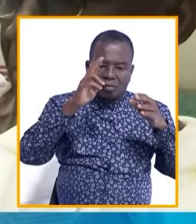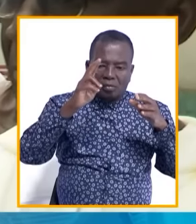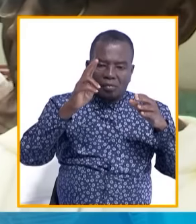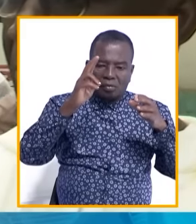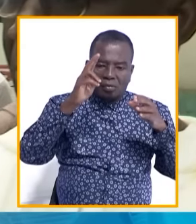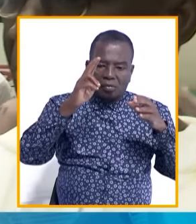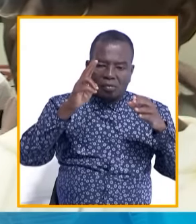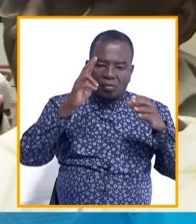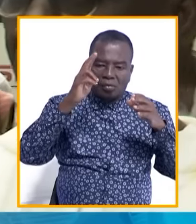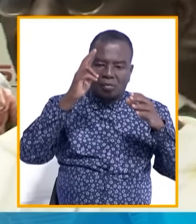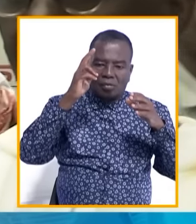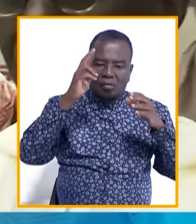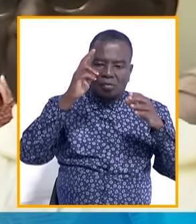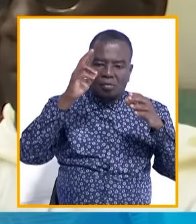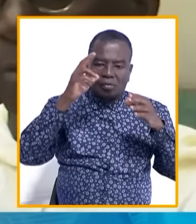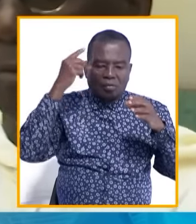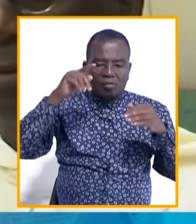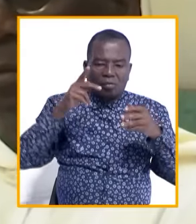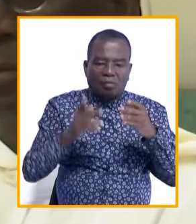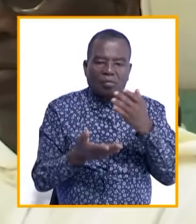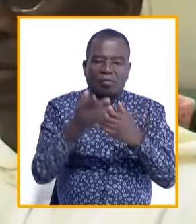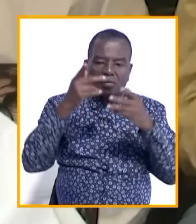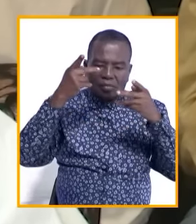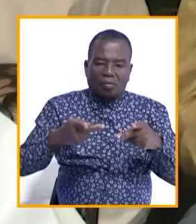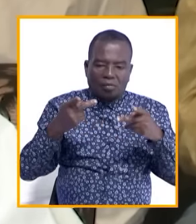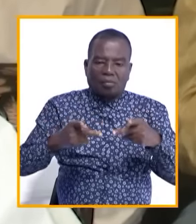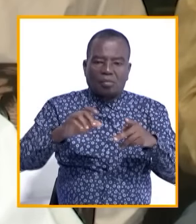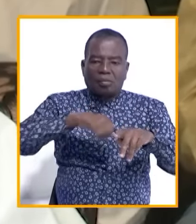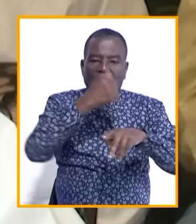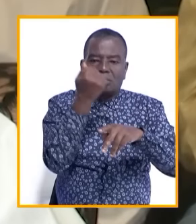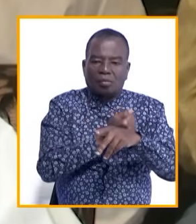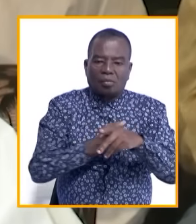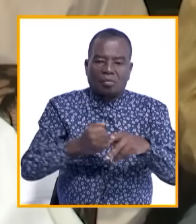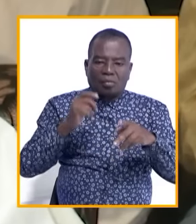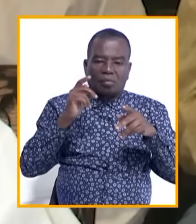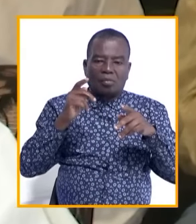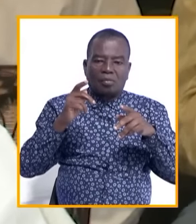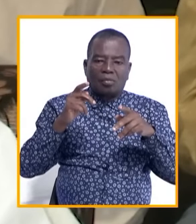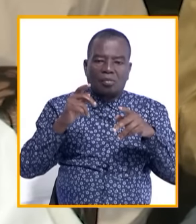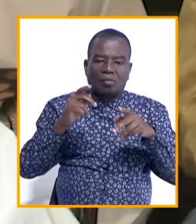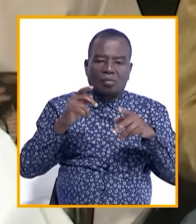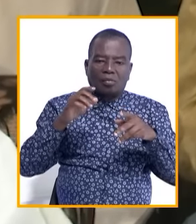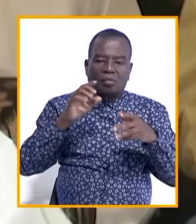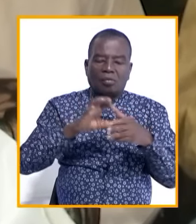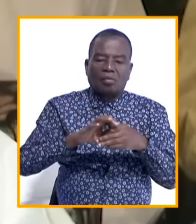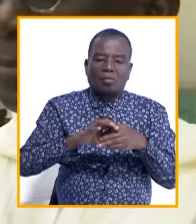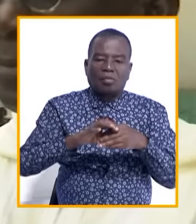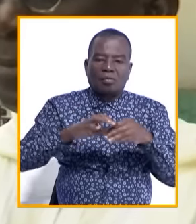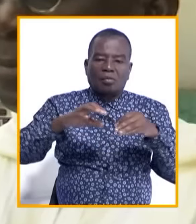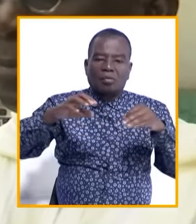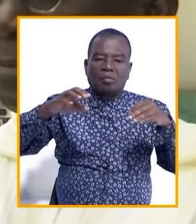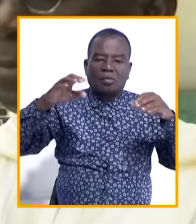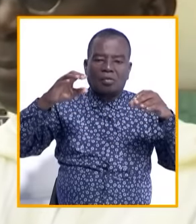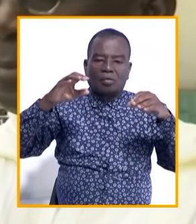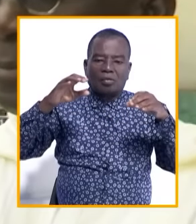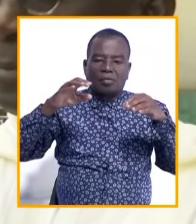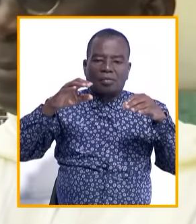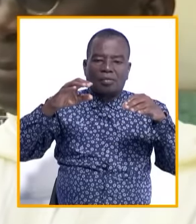honorée à la faveur de cette cérémonie par la présence de l'autorité suprême de la communauté islamique en la personne